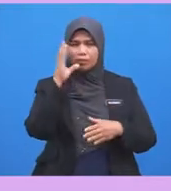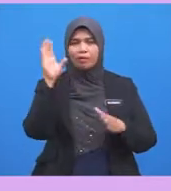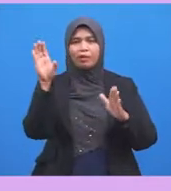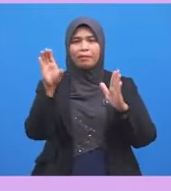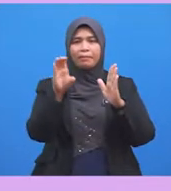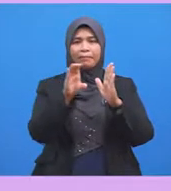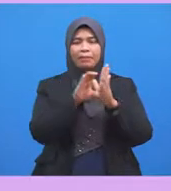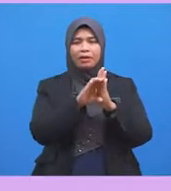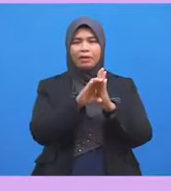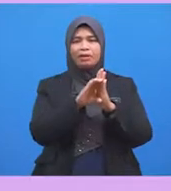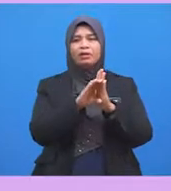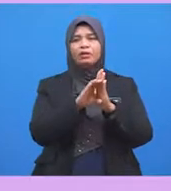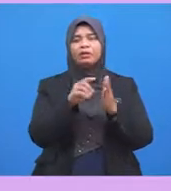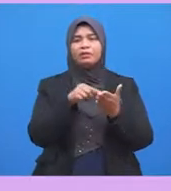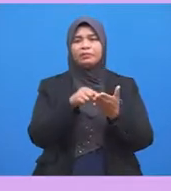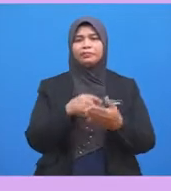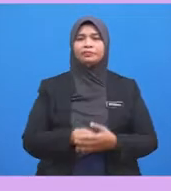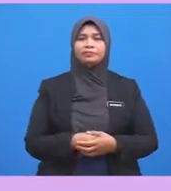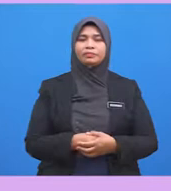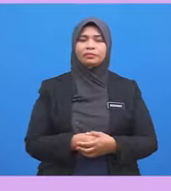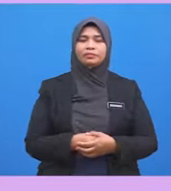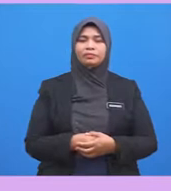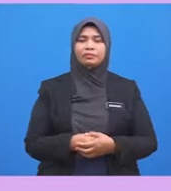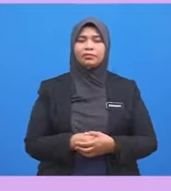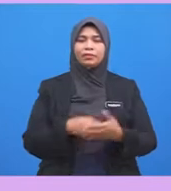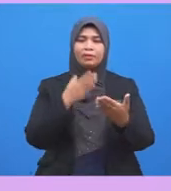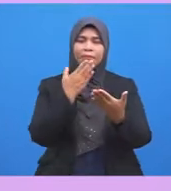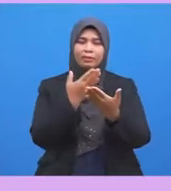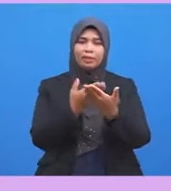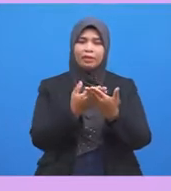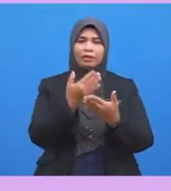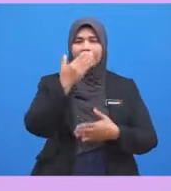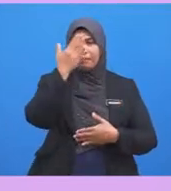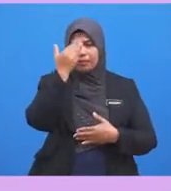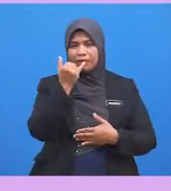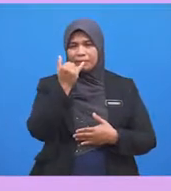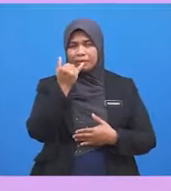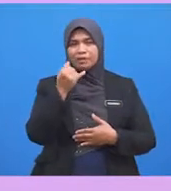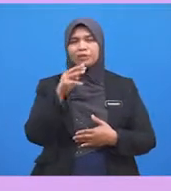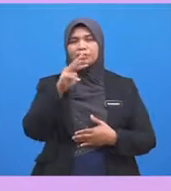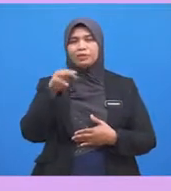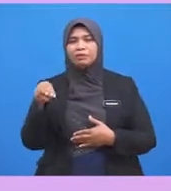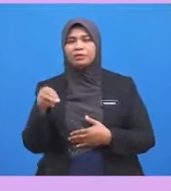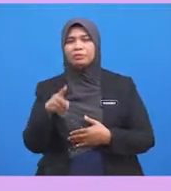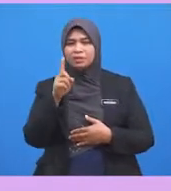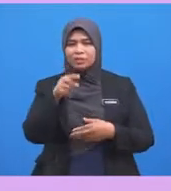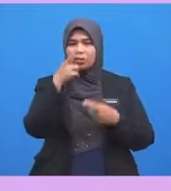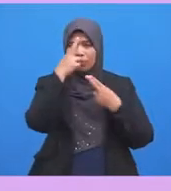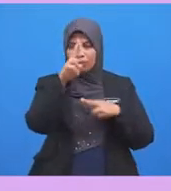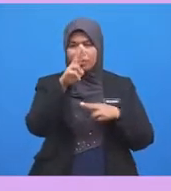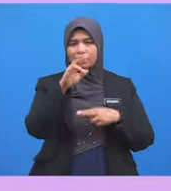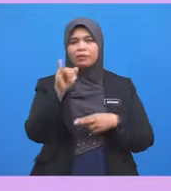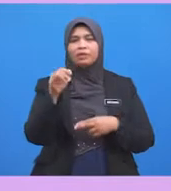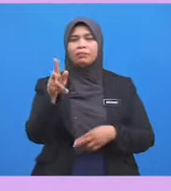semula gambar-gambar ini. Baik, mengapakah murid-murid patut